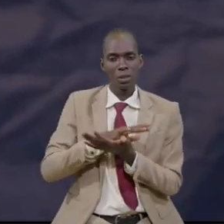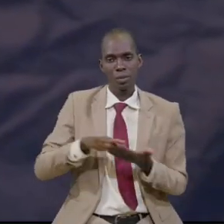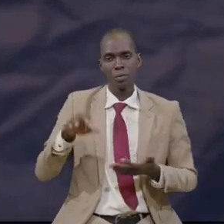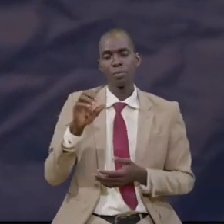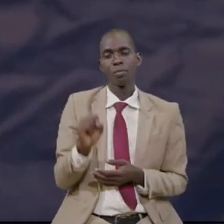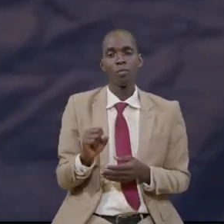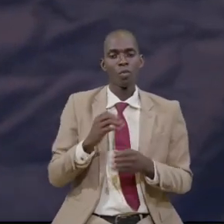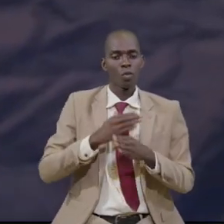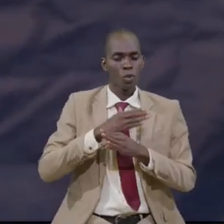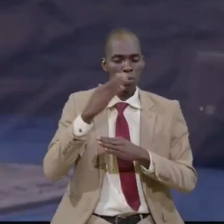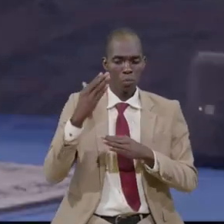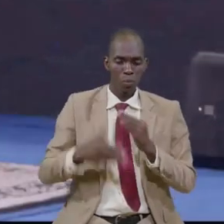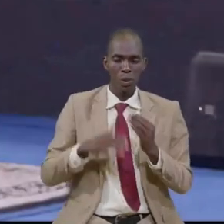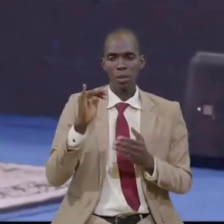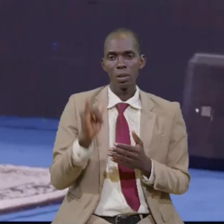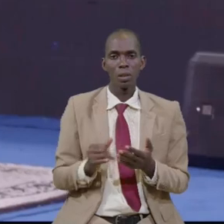entièrement juste,